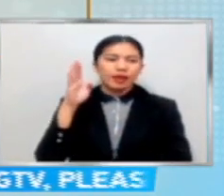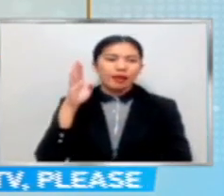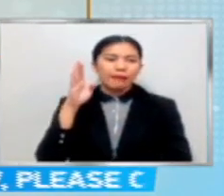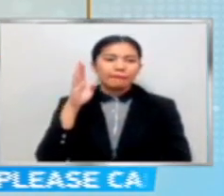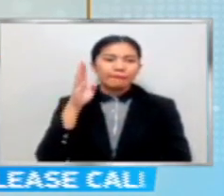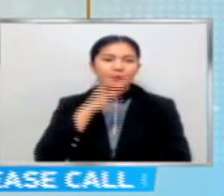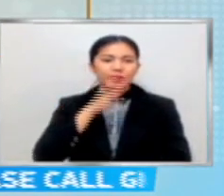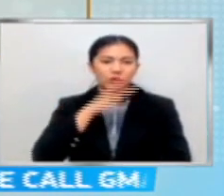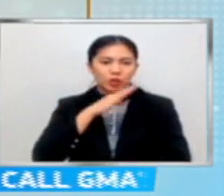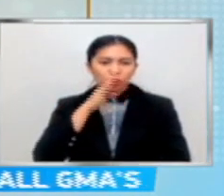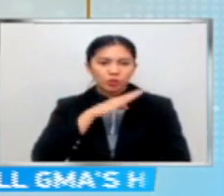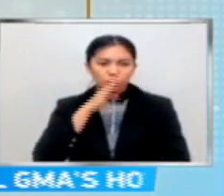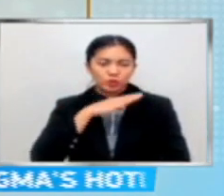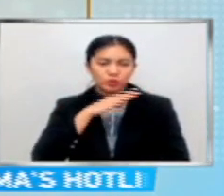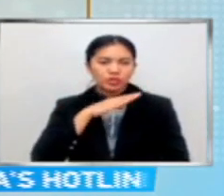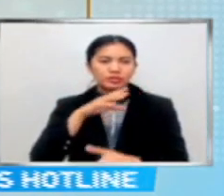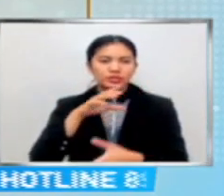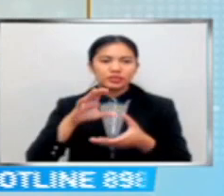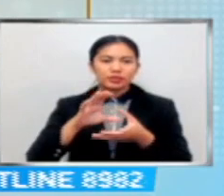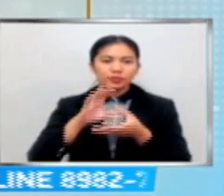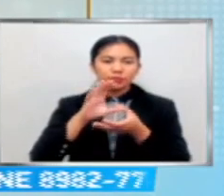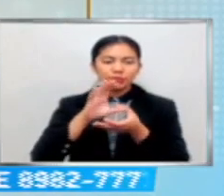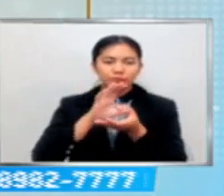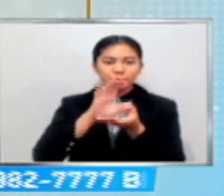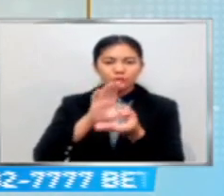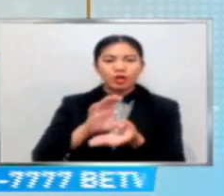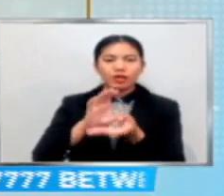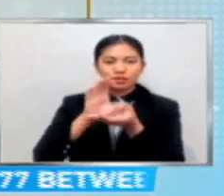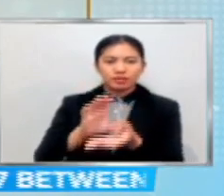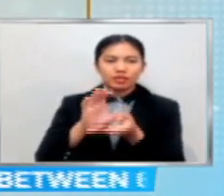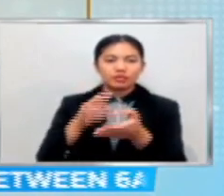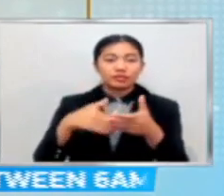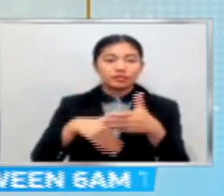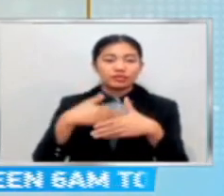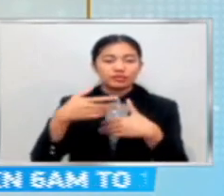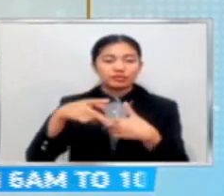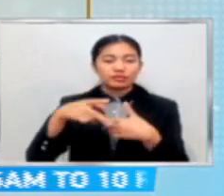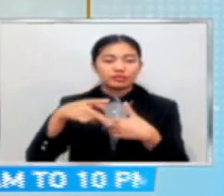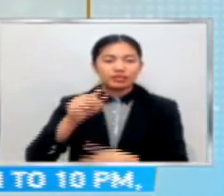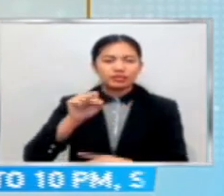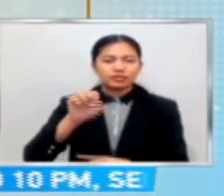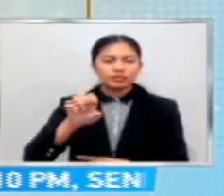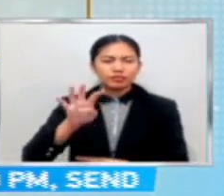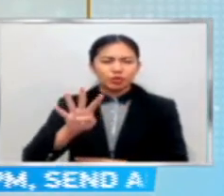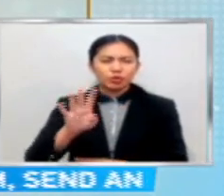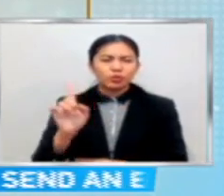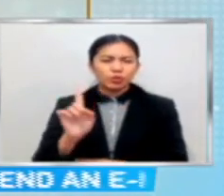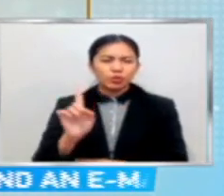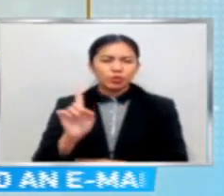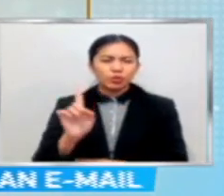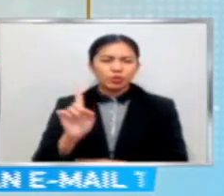4 ang CAR, Mimaropa, Caraga at BARMM.